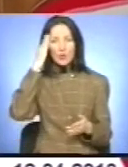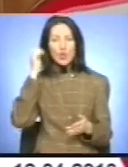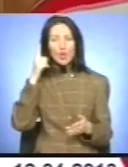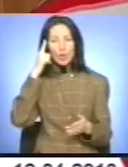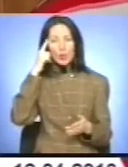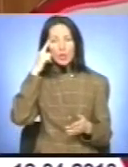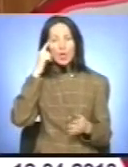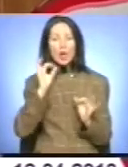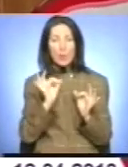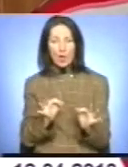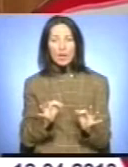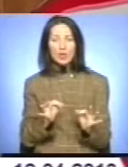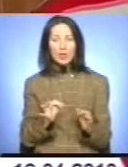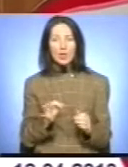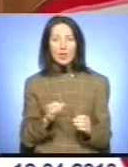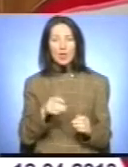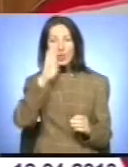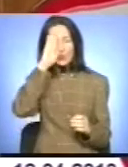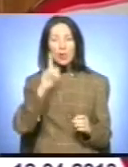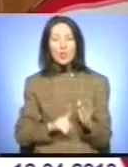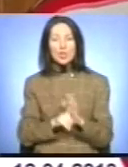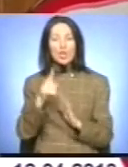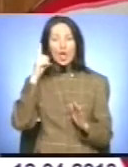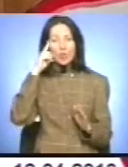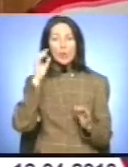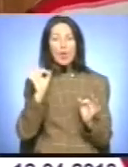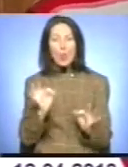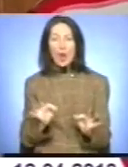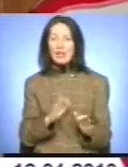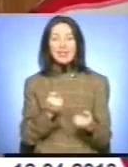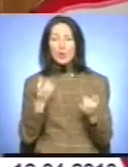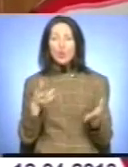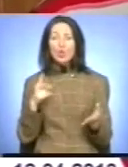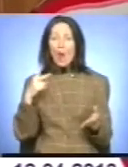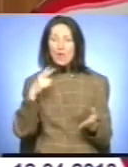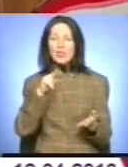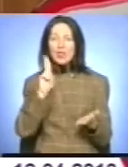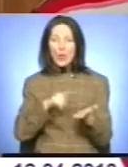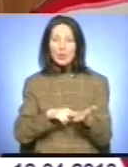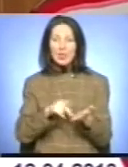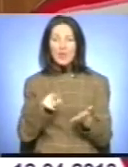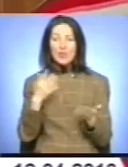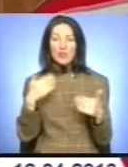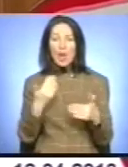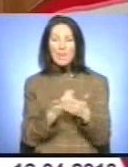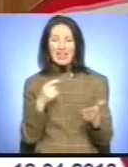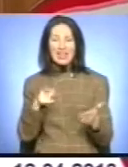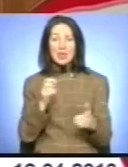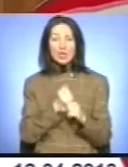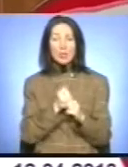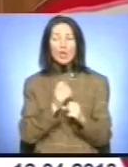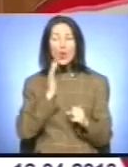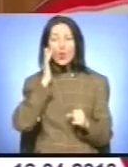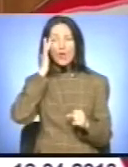складаються правильно, він починає думати конструктивно. Не просто вирізав, приклеїв, він вже перед тим, як зробити, він же